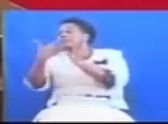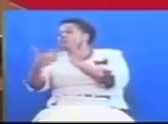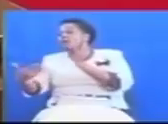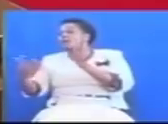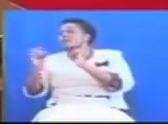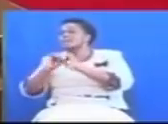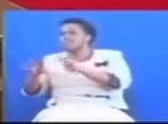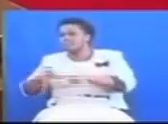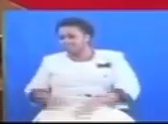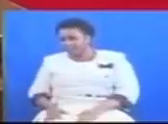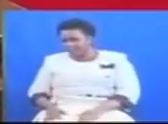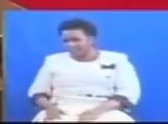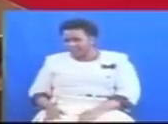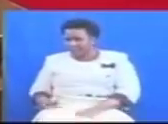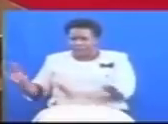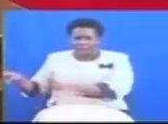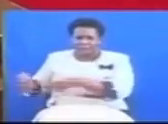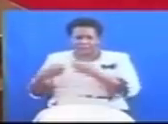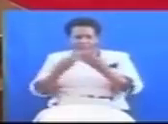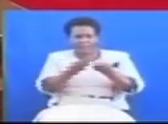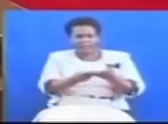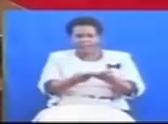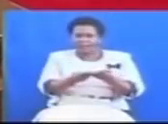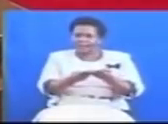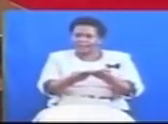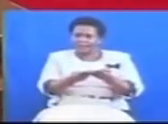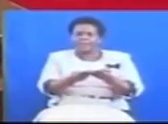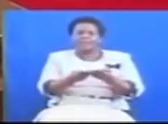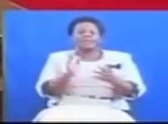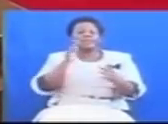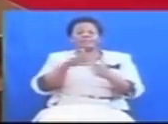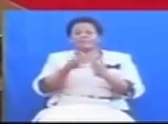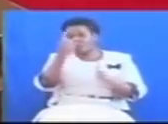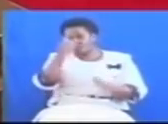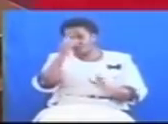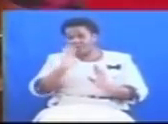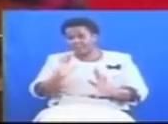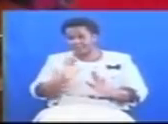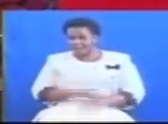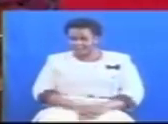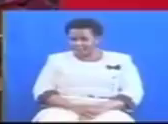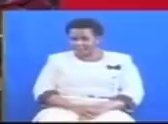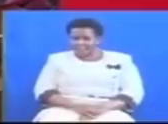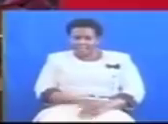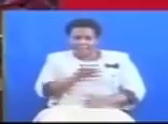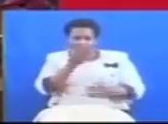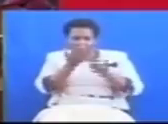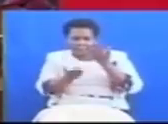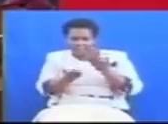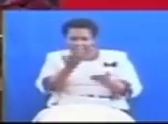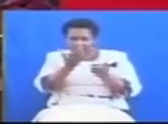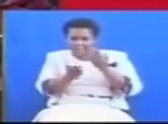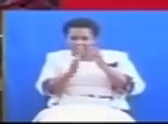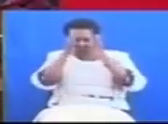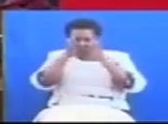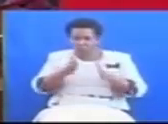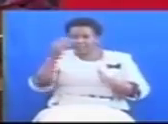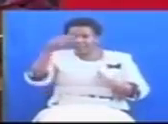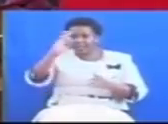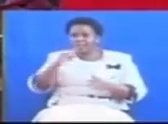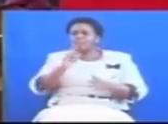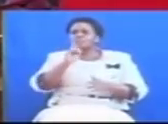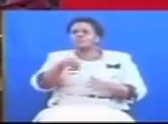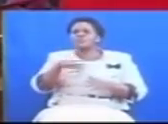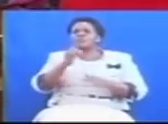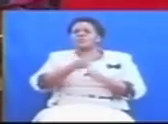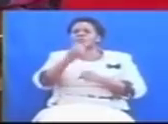ofisi ya mtathmini mkuu wa serikali limeshafika Dodoma, na mtathmini mkuu wa serikali yupo katika hatua za mwisho za